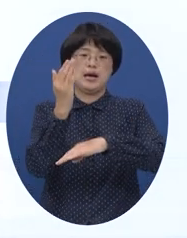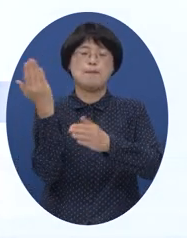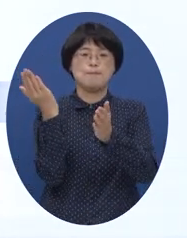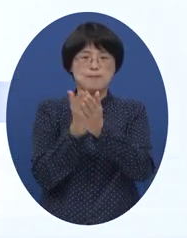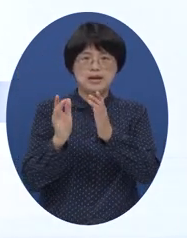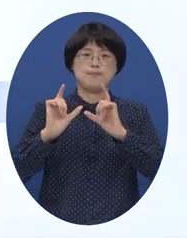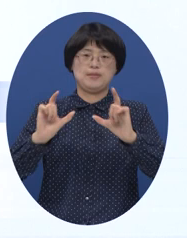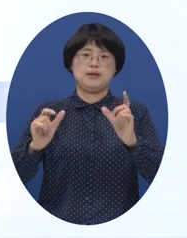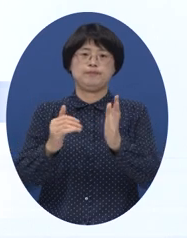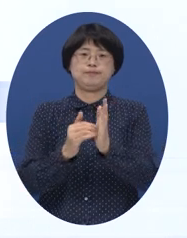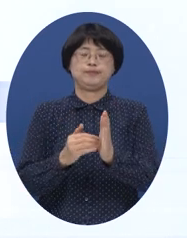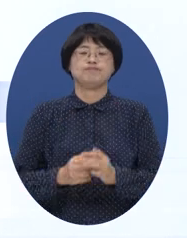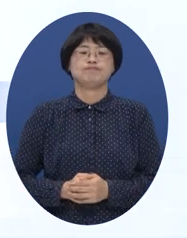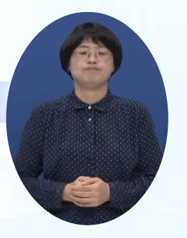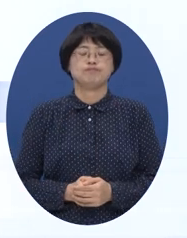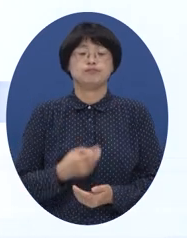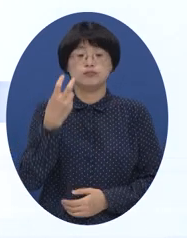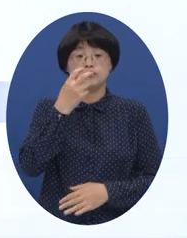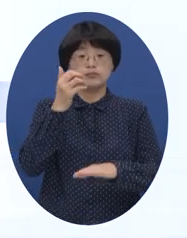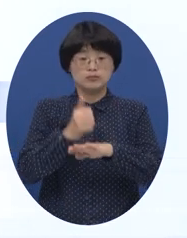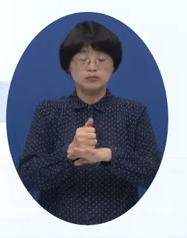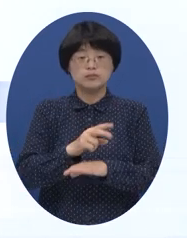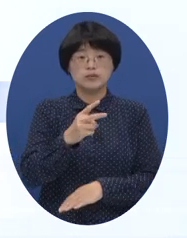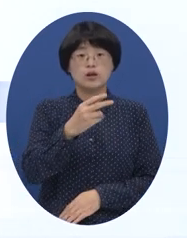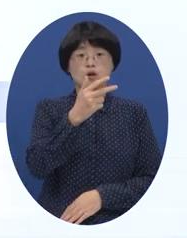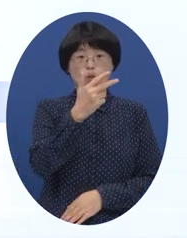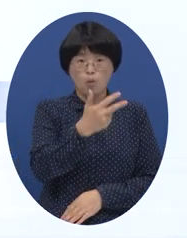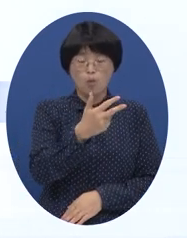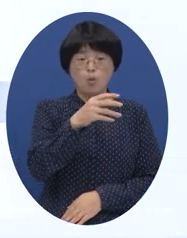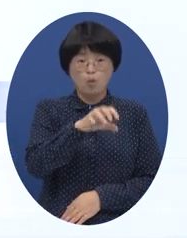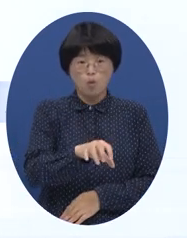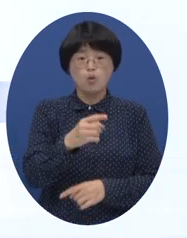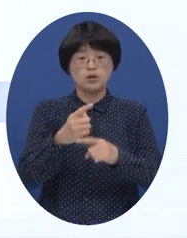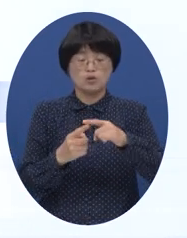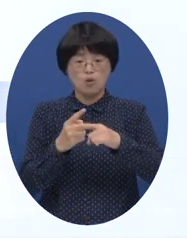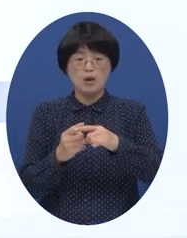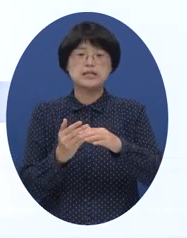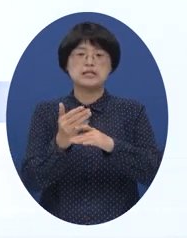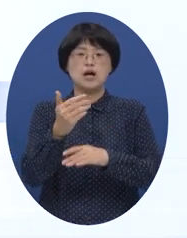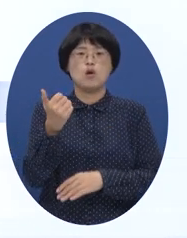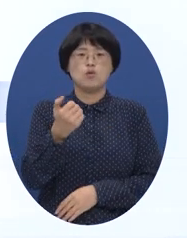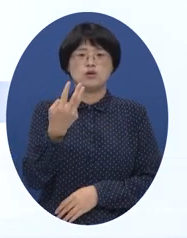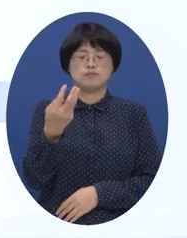판정을 받았습니다. 검사가 끝난 207곳의 절반 이상인